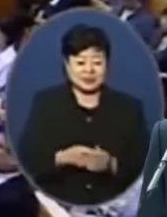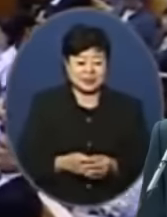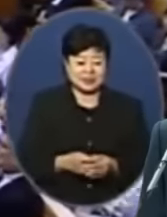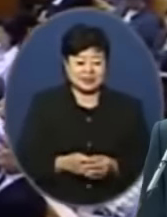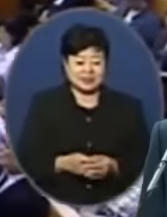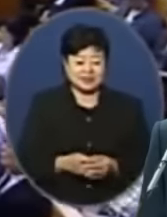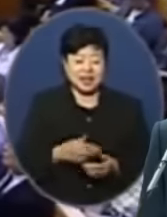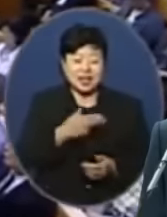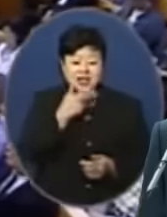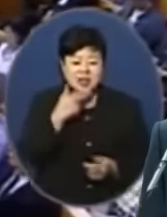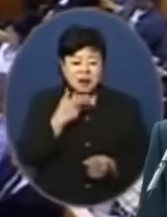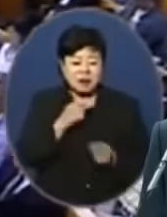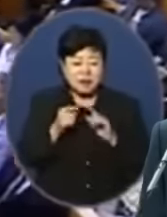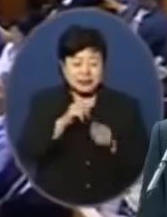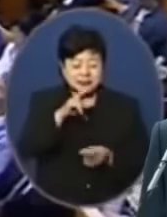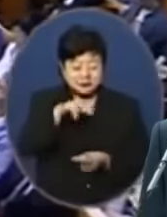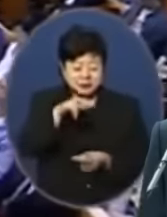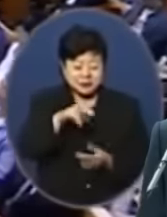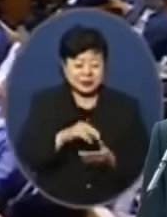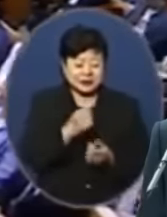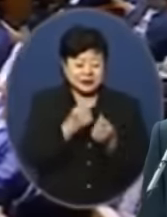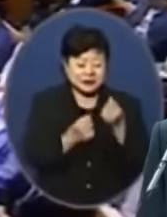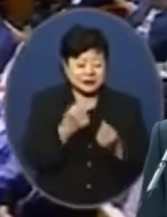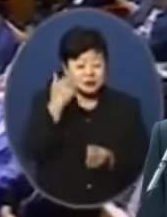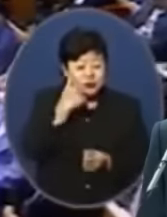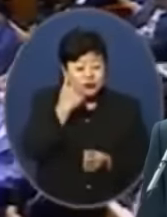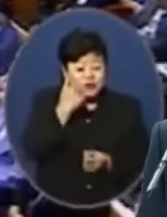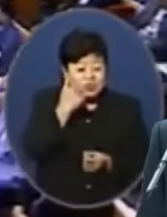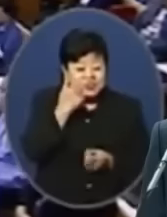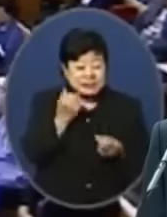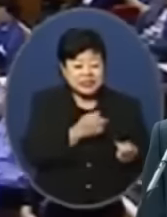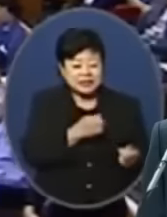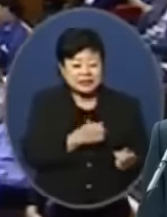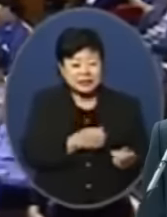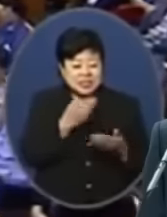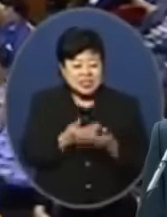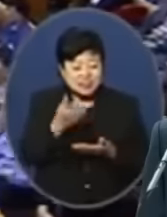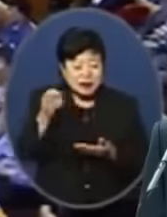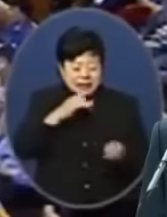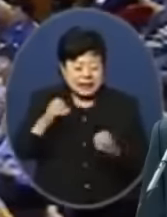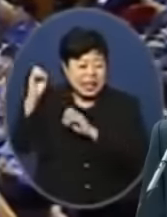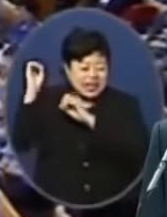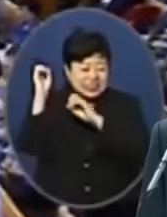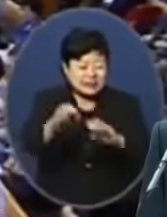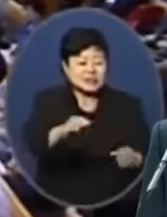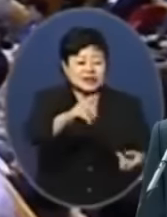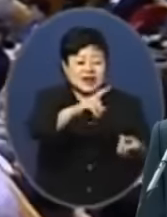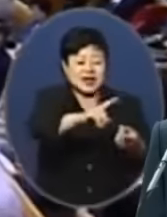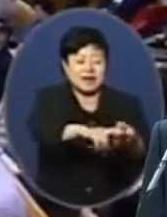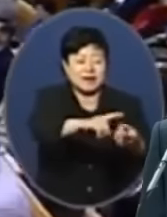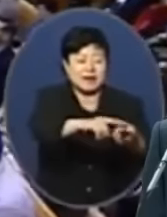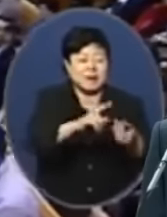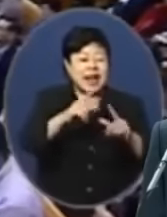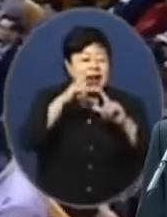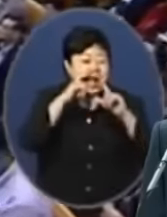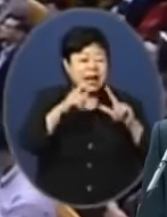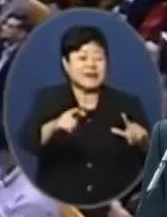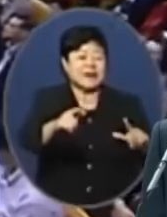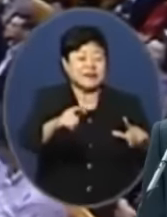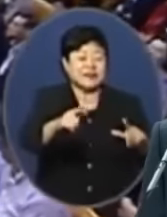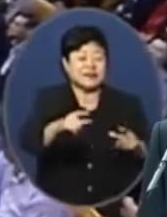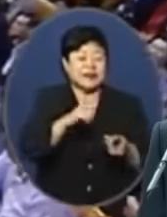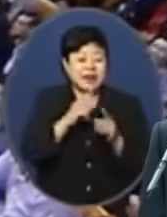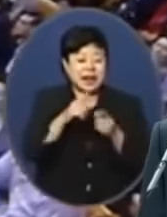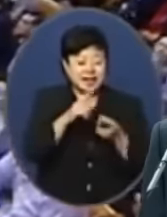부분을 영어로 된 성경을 직역하면 이렇습니다. 누구든지 이 산들어 들려 바다에 던지우라고 말하며